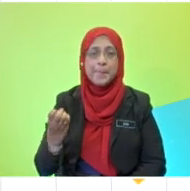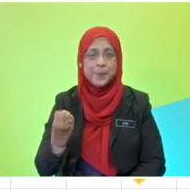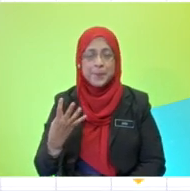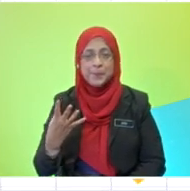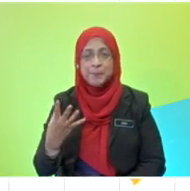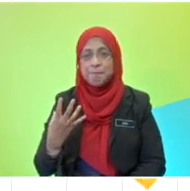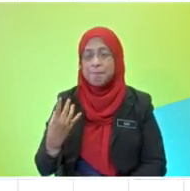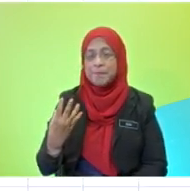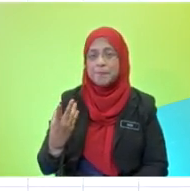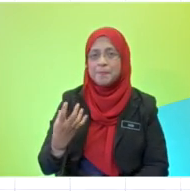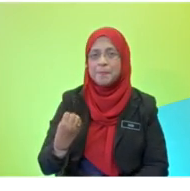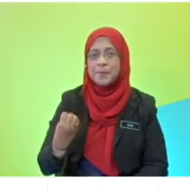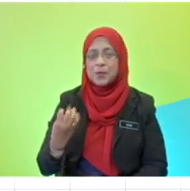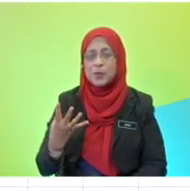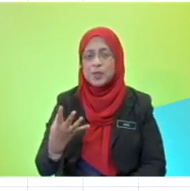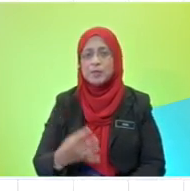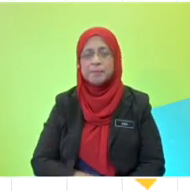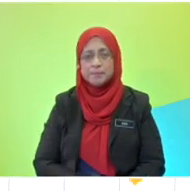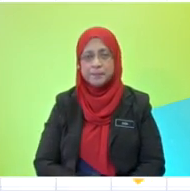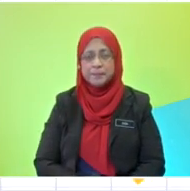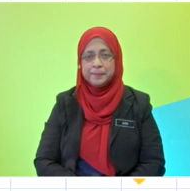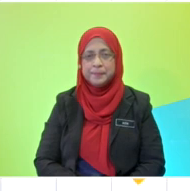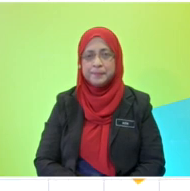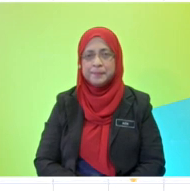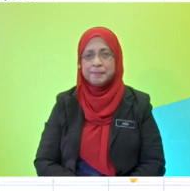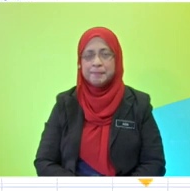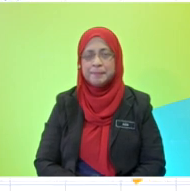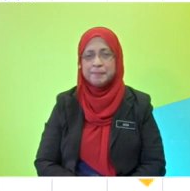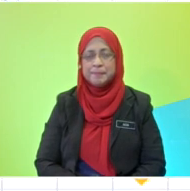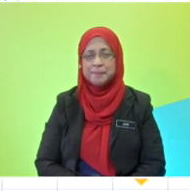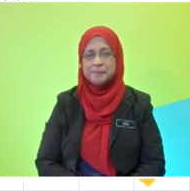untuk Syuhada jawab berapa keuntungan